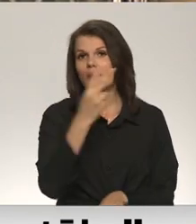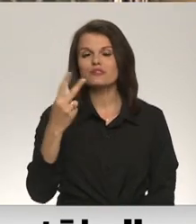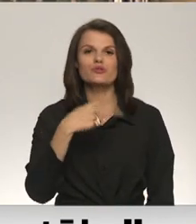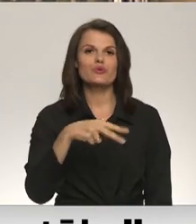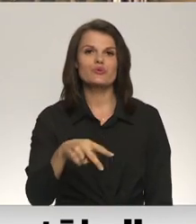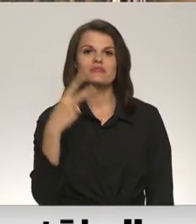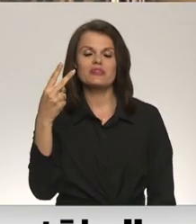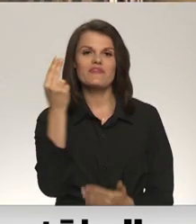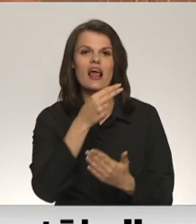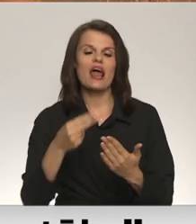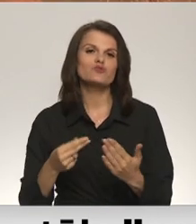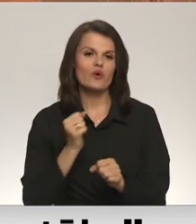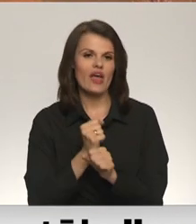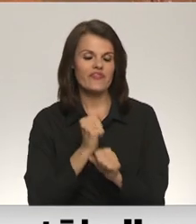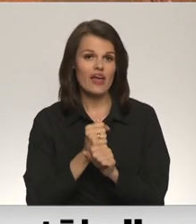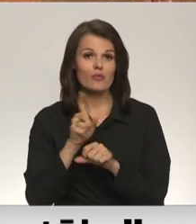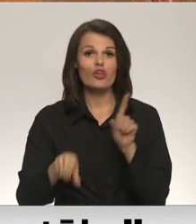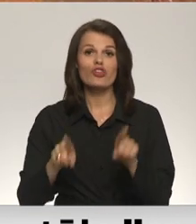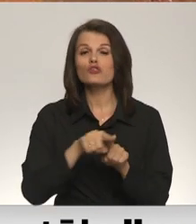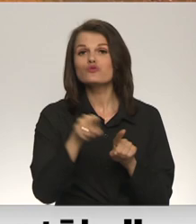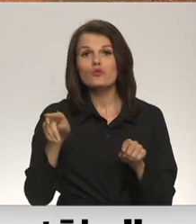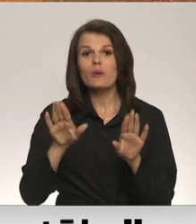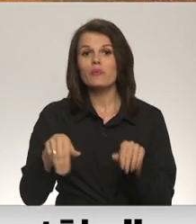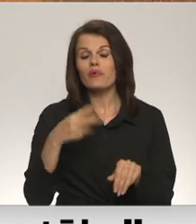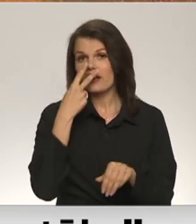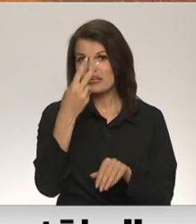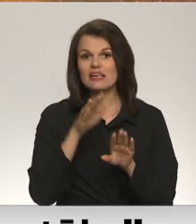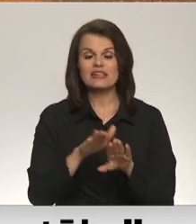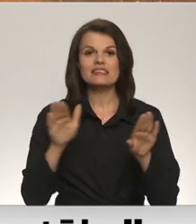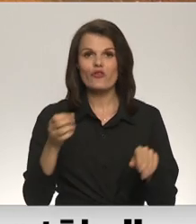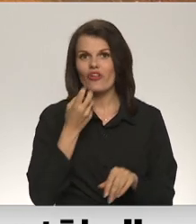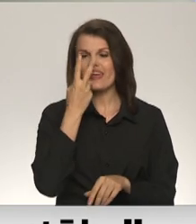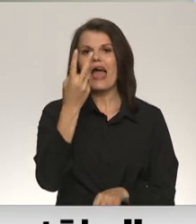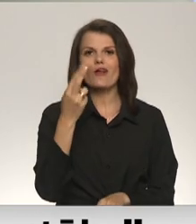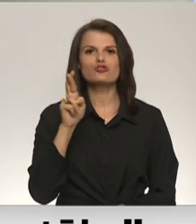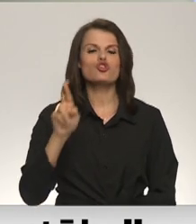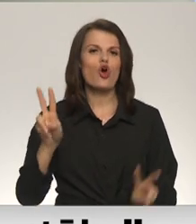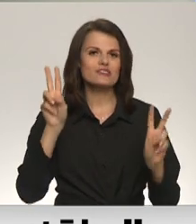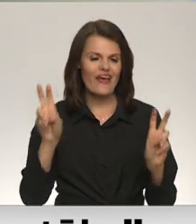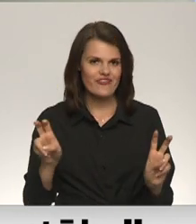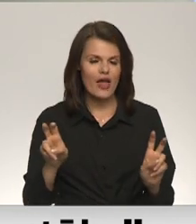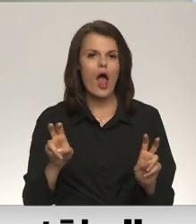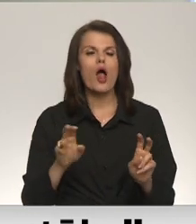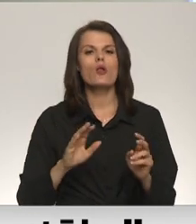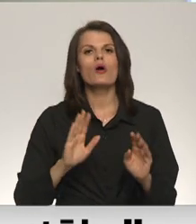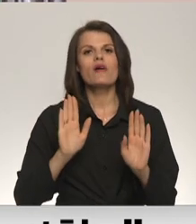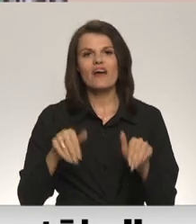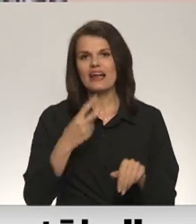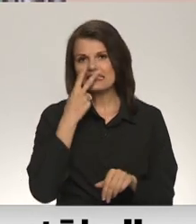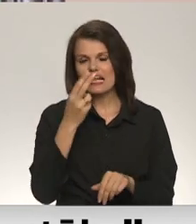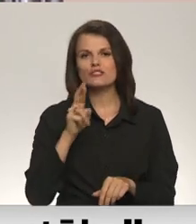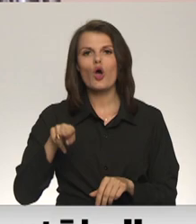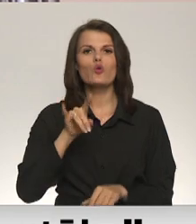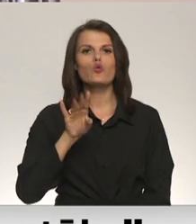22 gleznotāja darbi. Daži no tiem redzami arī izstādē ieraudzīt Rozentālu, kas durbis pilī būs skatāma līdz